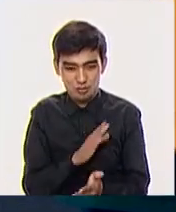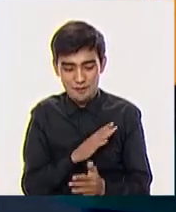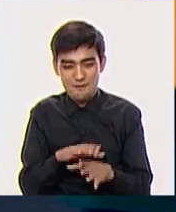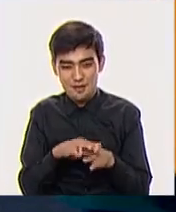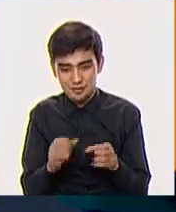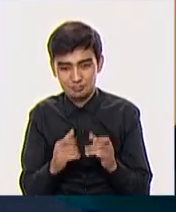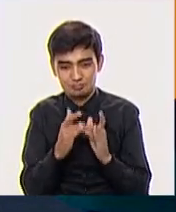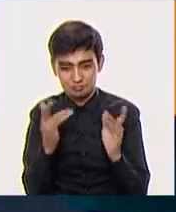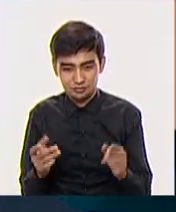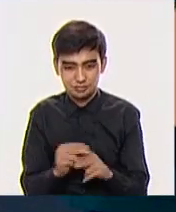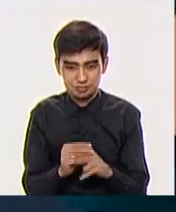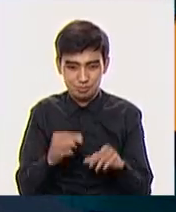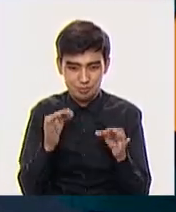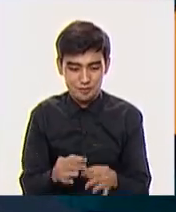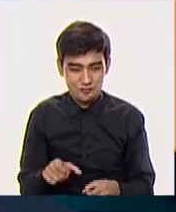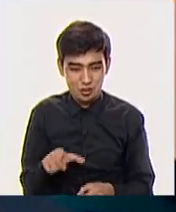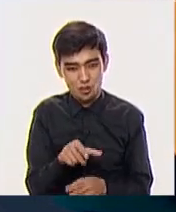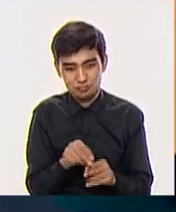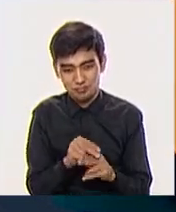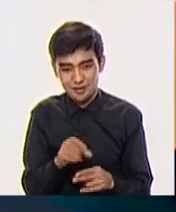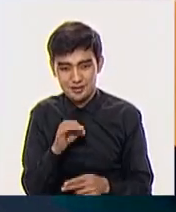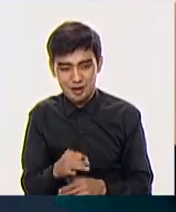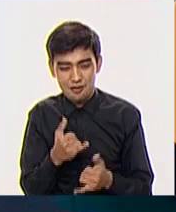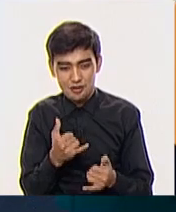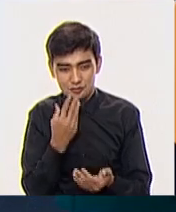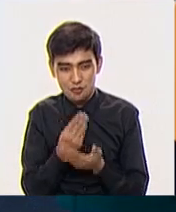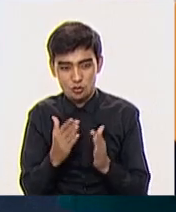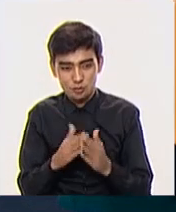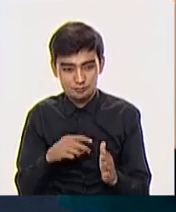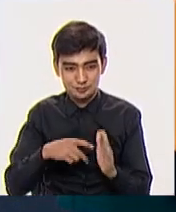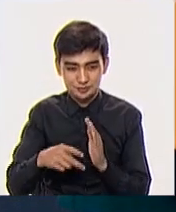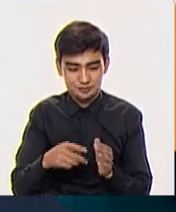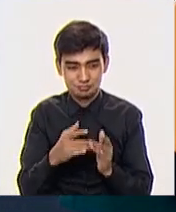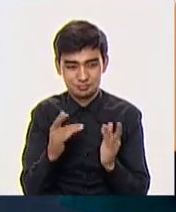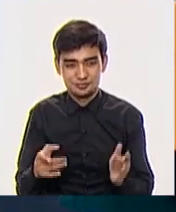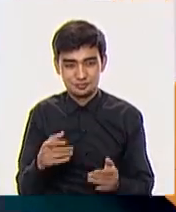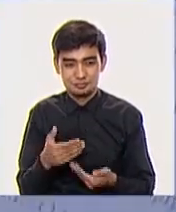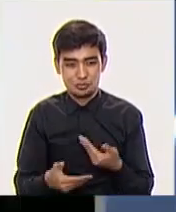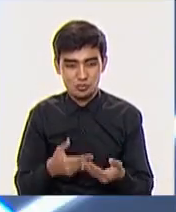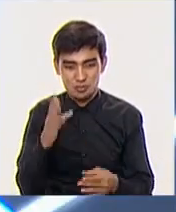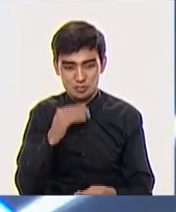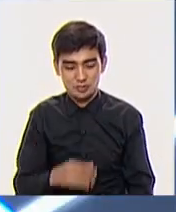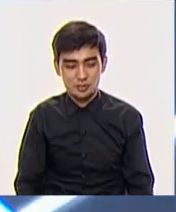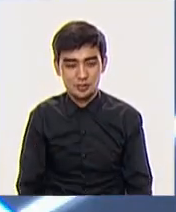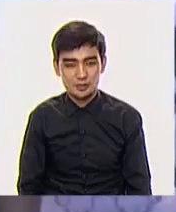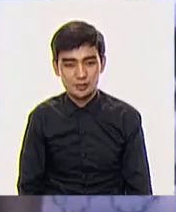власти построить полноценную дорогу. Ведь сейчас к своим домам им можно добраться только пешком.